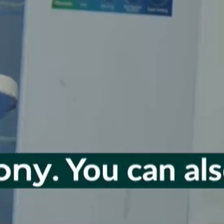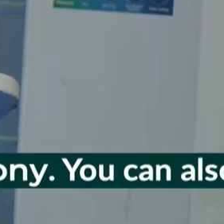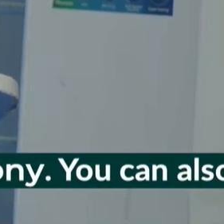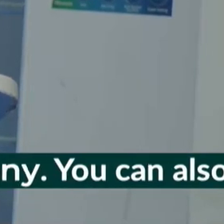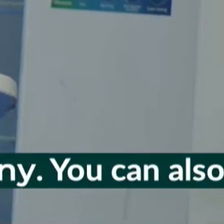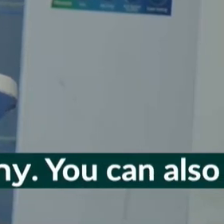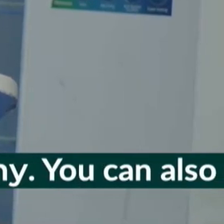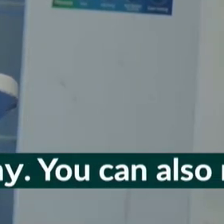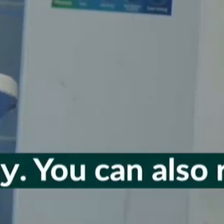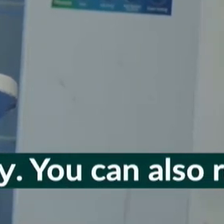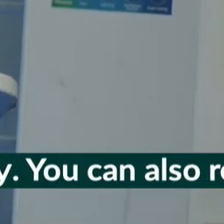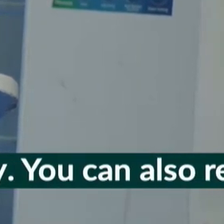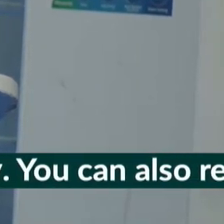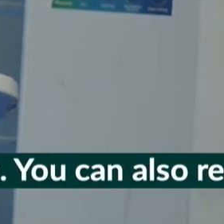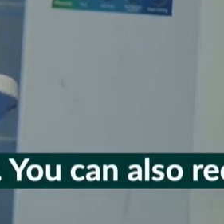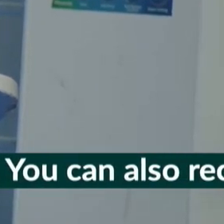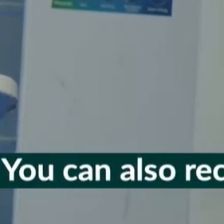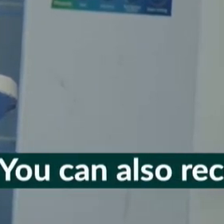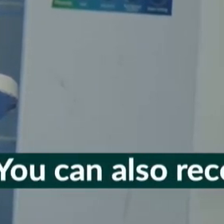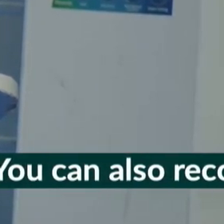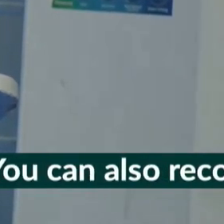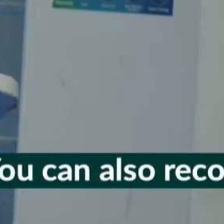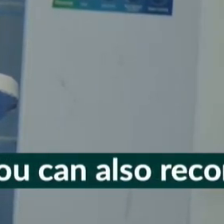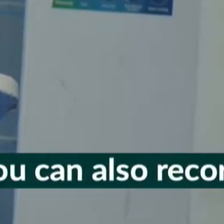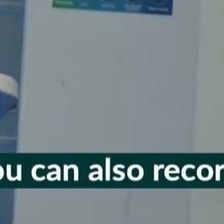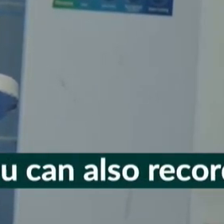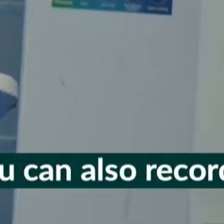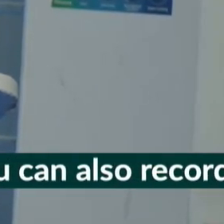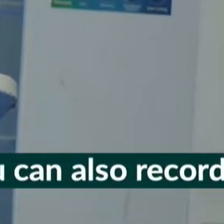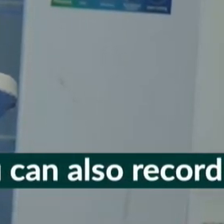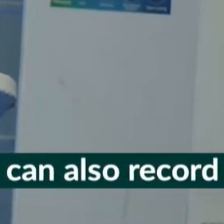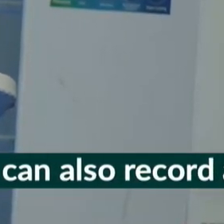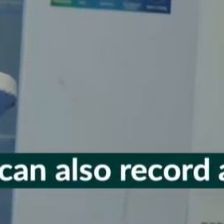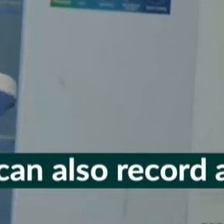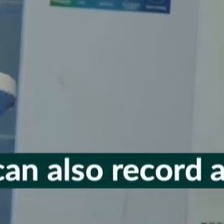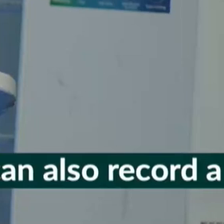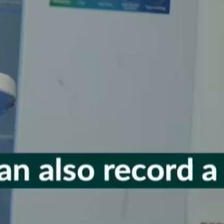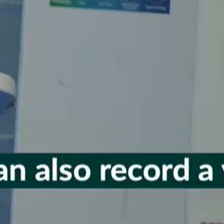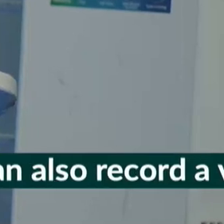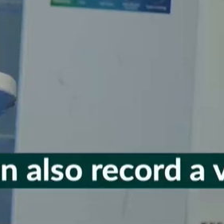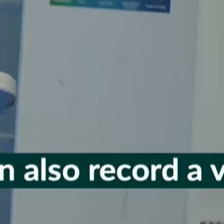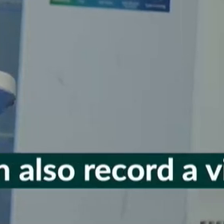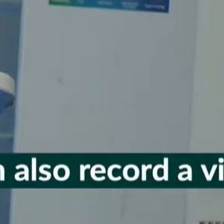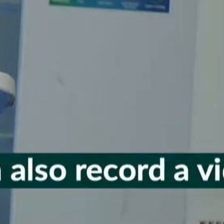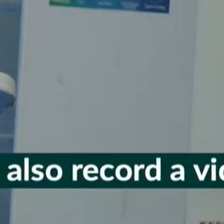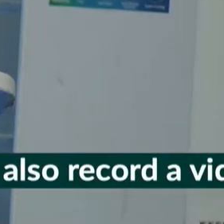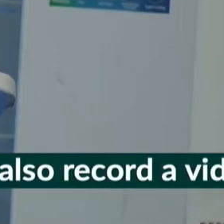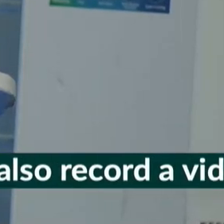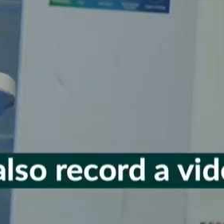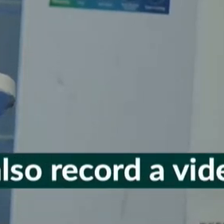témoignages, examine-toi. Ton miracle est là. Ton prodige est là.